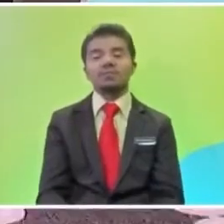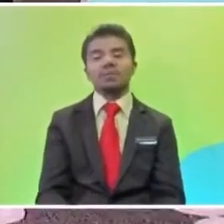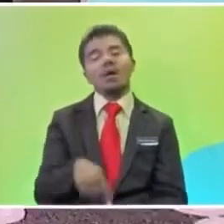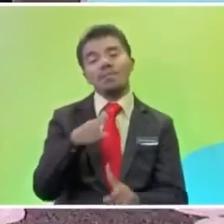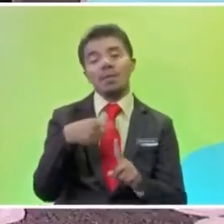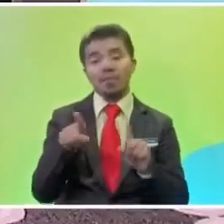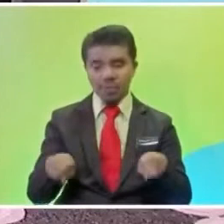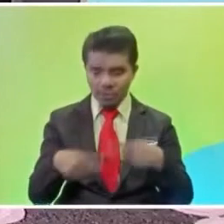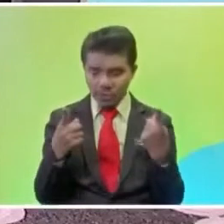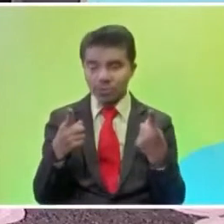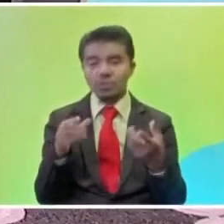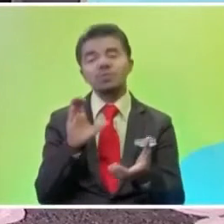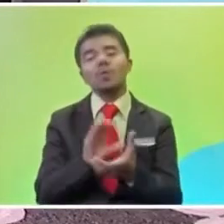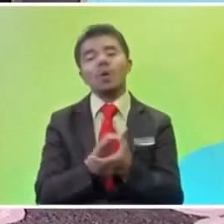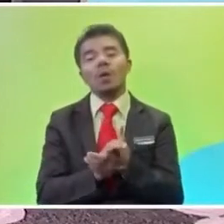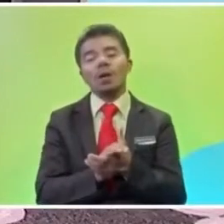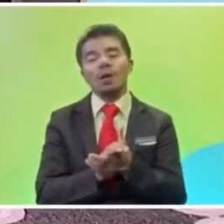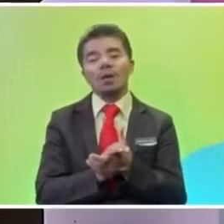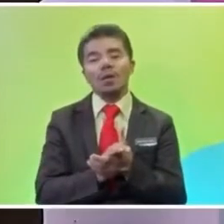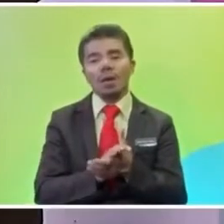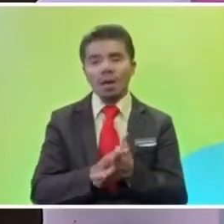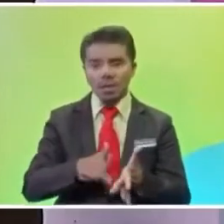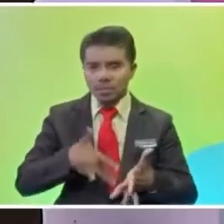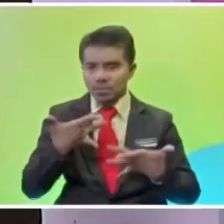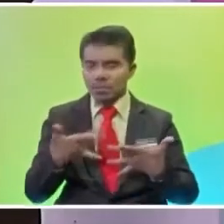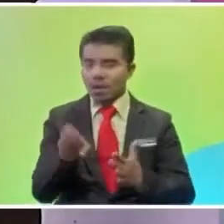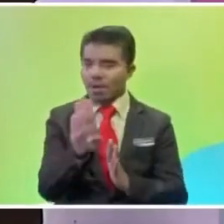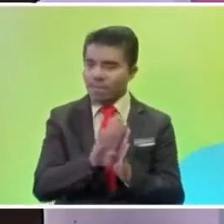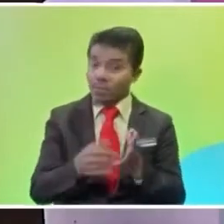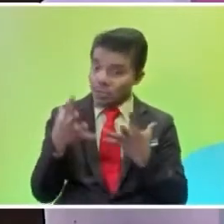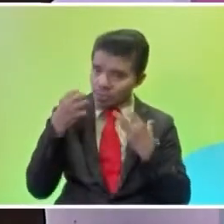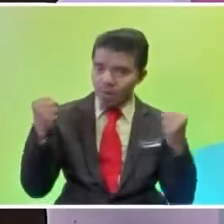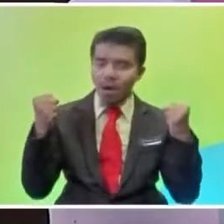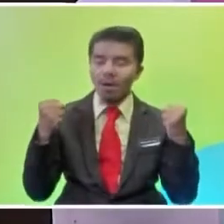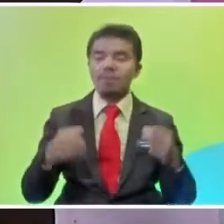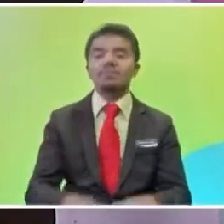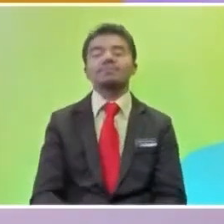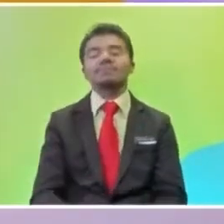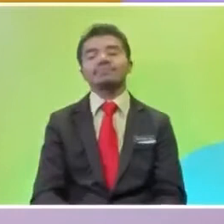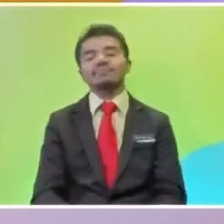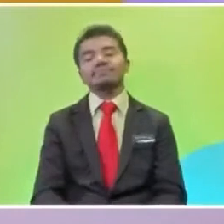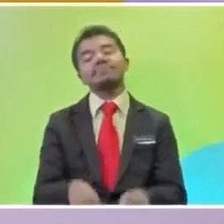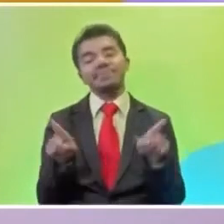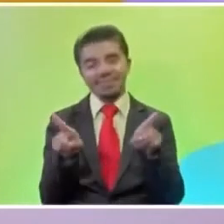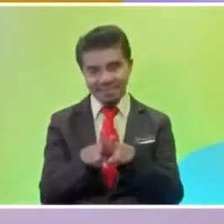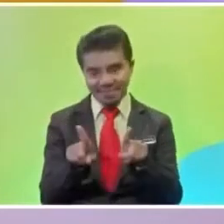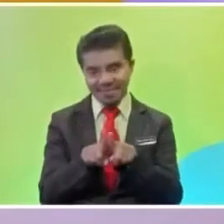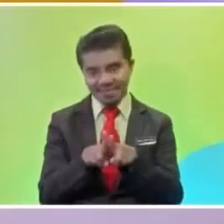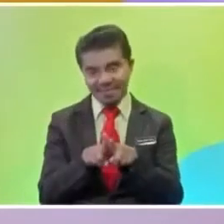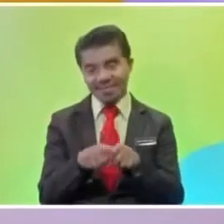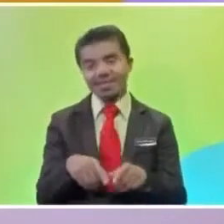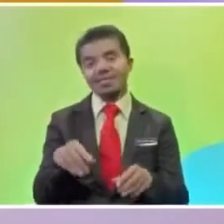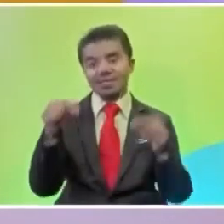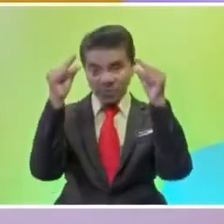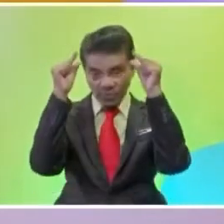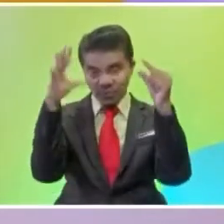bersemangat dibantu oleh keluarga dan sebagainya jadi kita saling melengkapi satu sama lain melengkapi satu sama lain Terima kasih